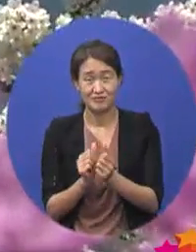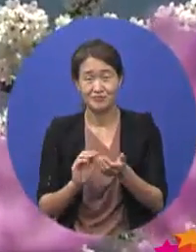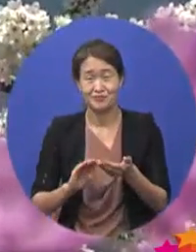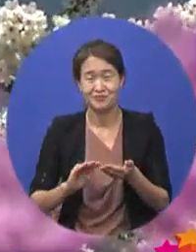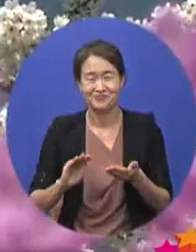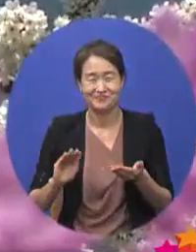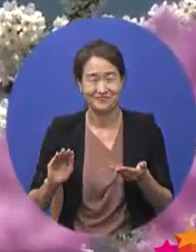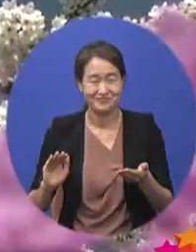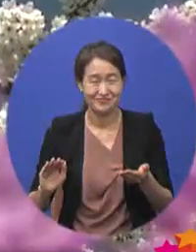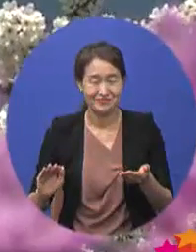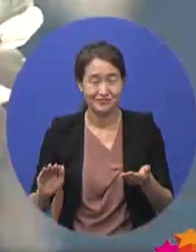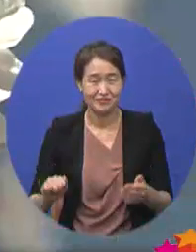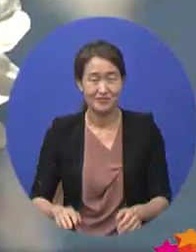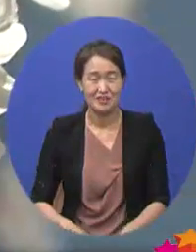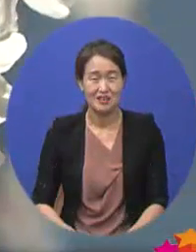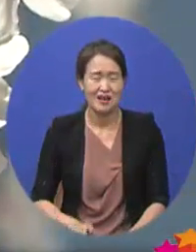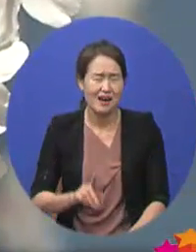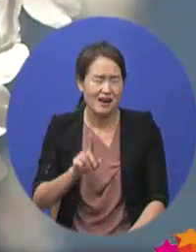그대야예요